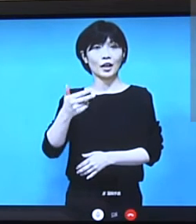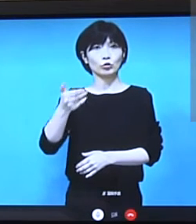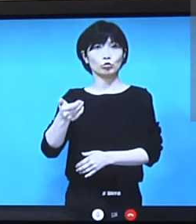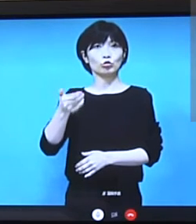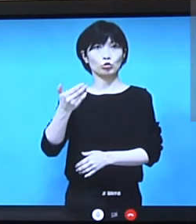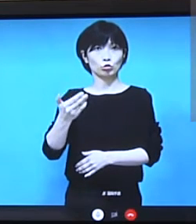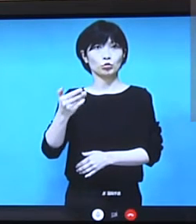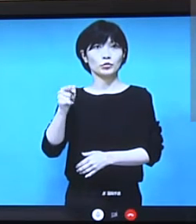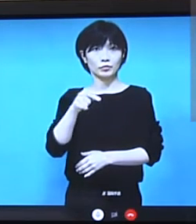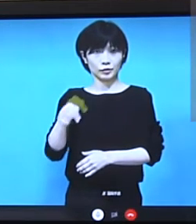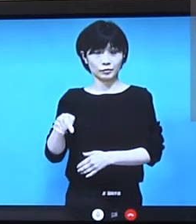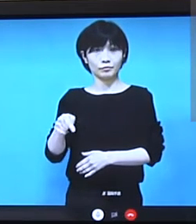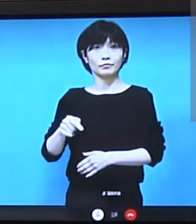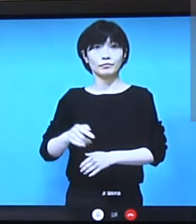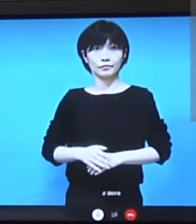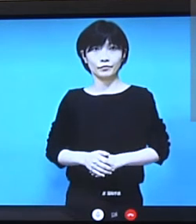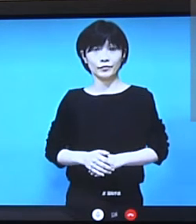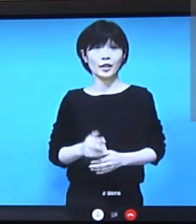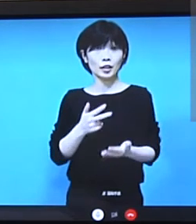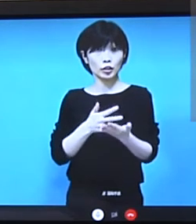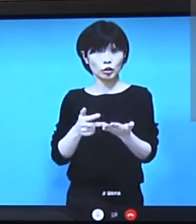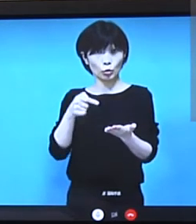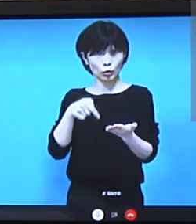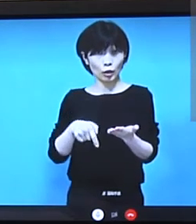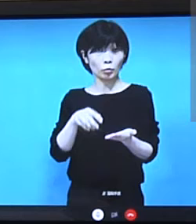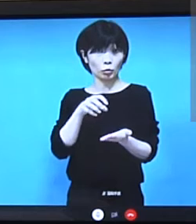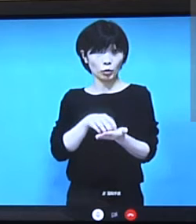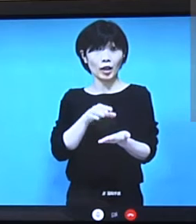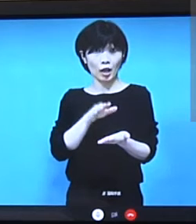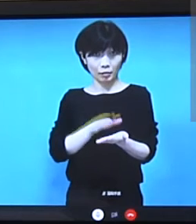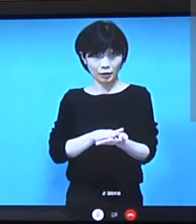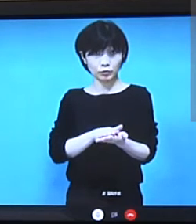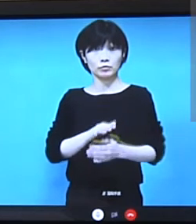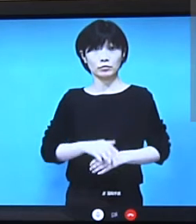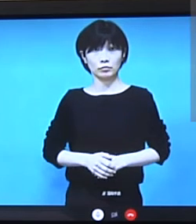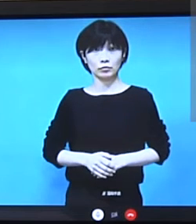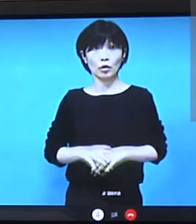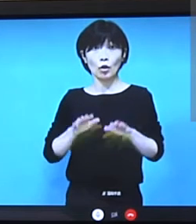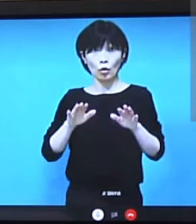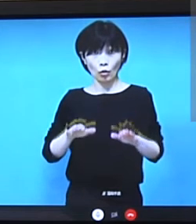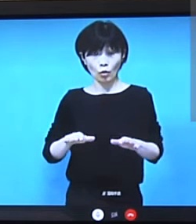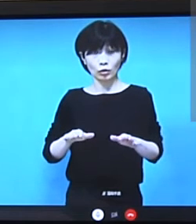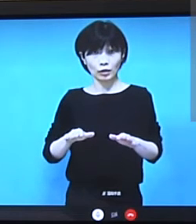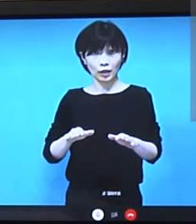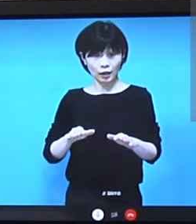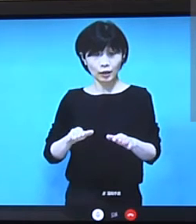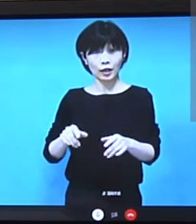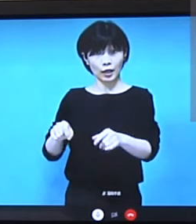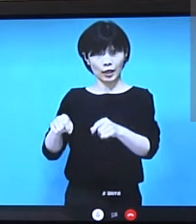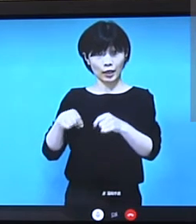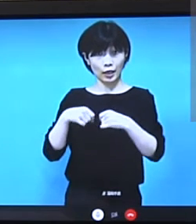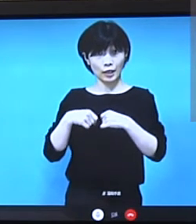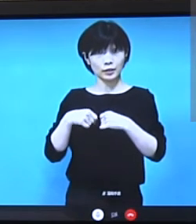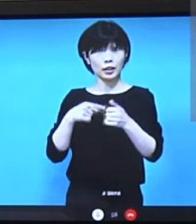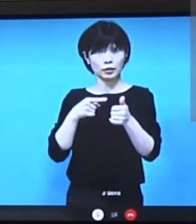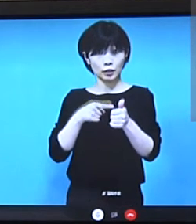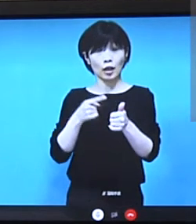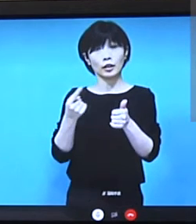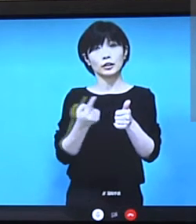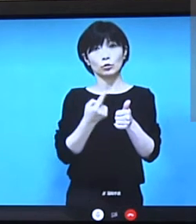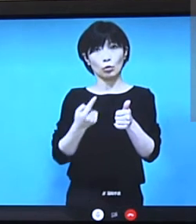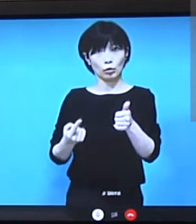その下の米印のところ、2つ目のところに書いてありますけれど、本日感染者の1名の発生届の取り下げがございまして、